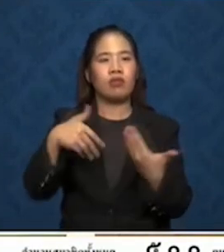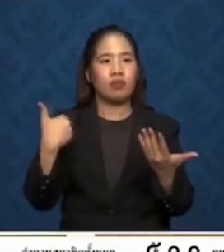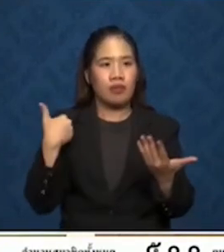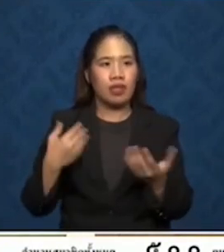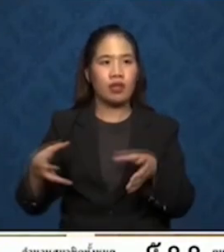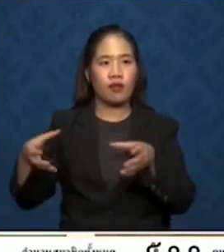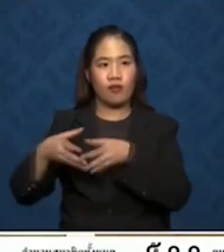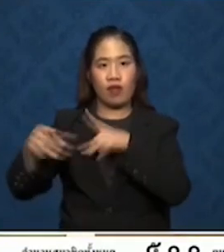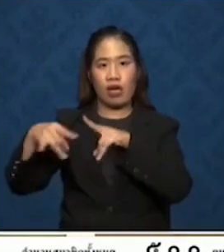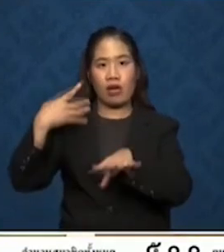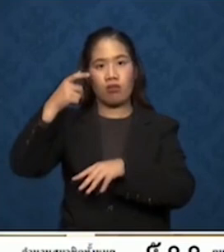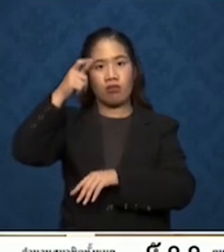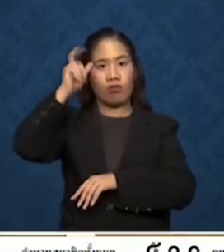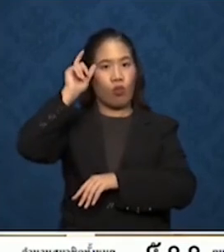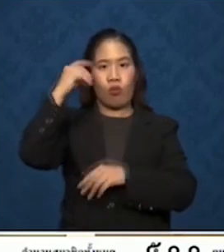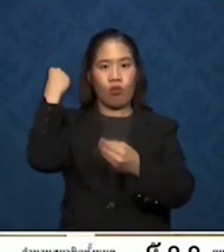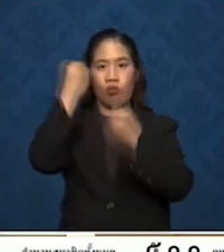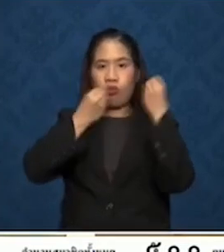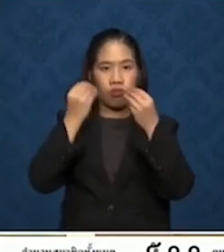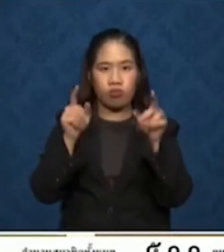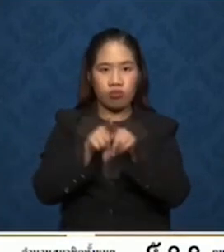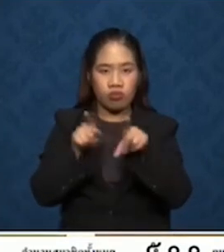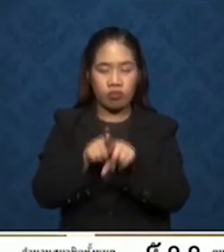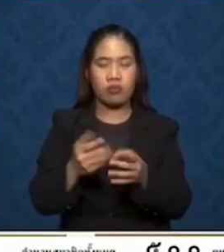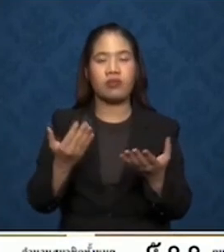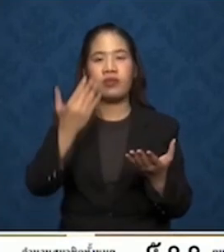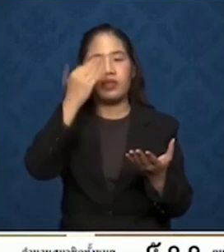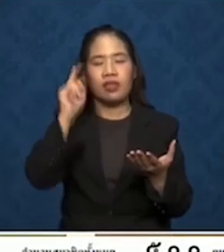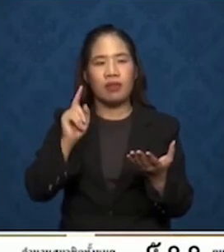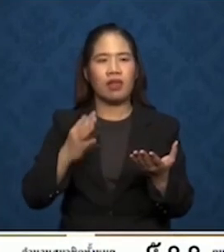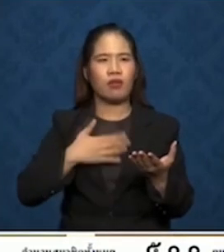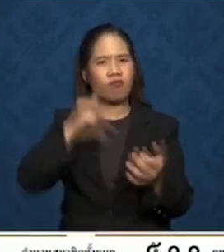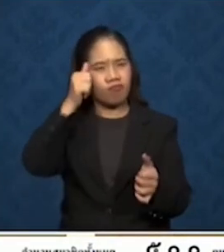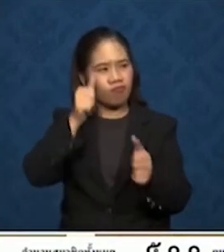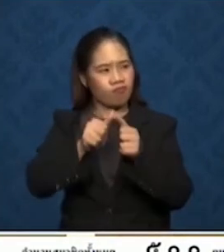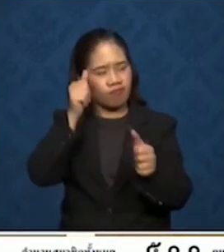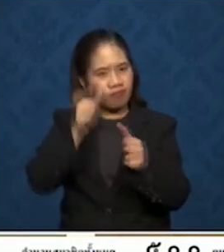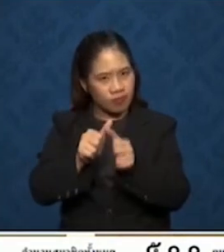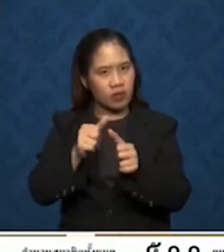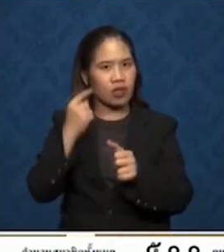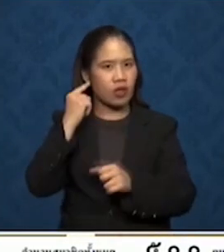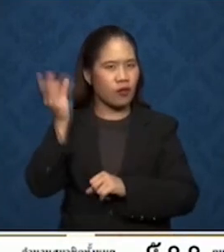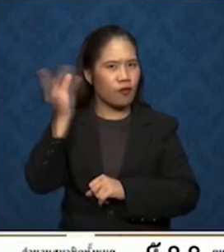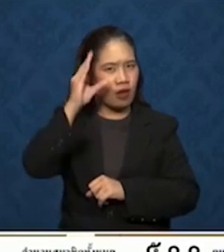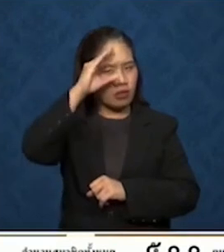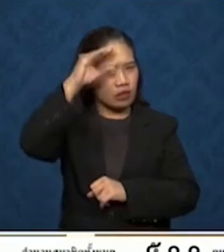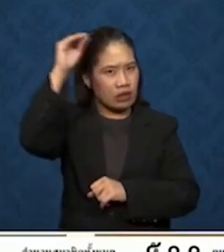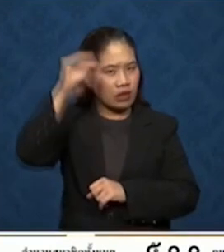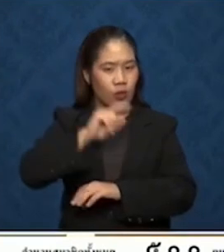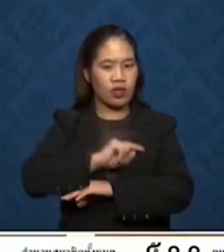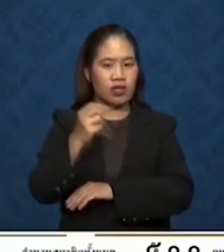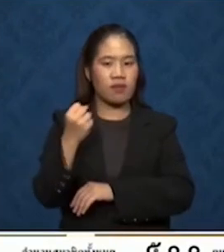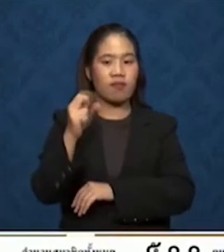ค้างที่ยังงงๆอยู่เหมือนกันนะครับผมว่านะครับเพราะว่าก่อนอื่นผมจำไม่ผิดนะครับว่าผมฟังท่านชวนไม่ผิดหรครับเมื่อวันที่ 12